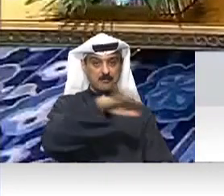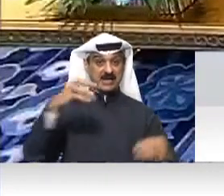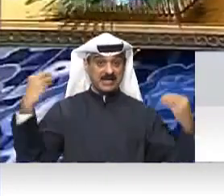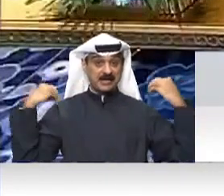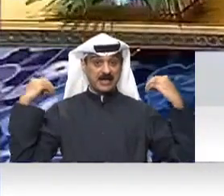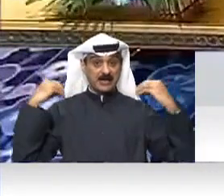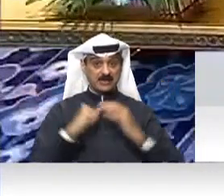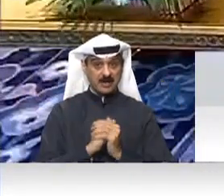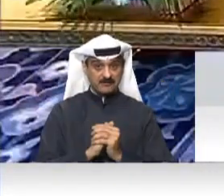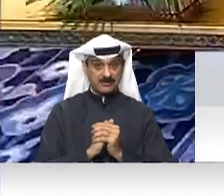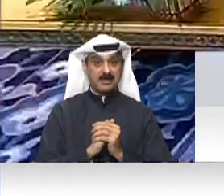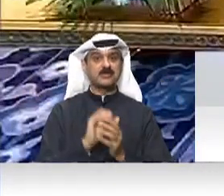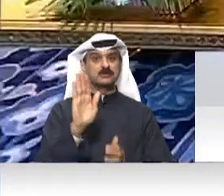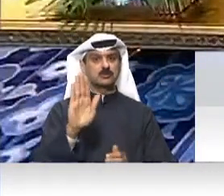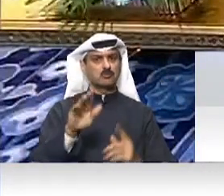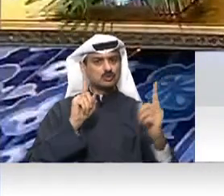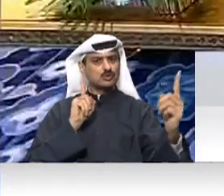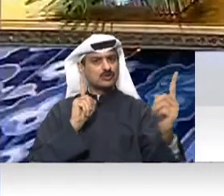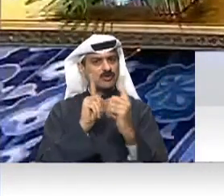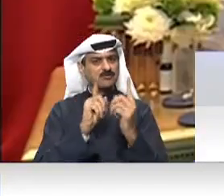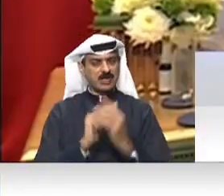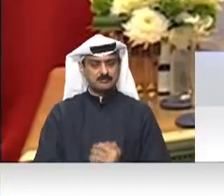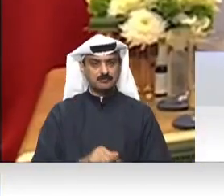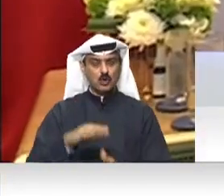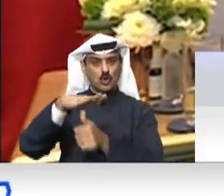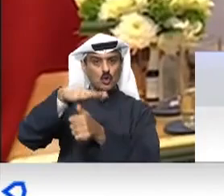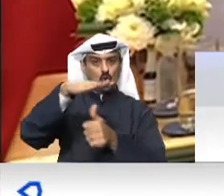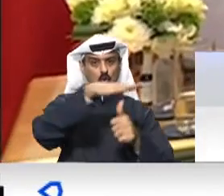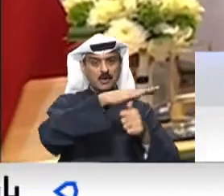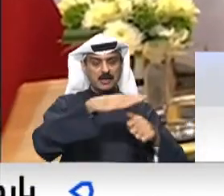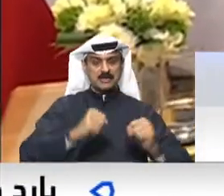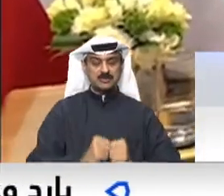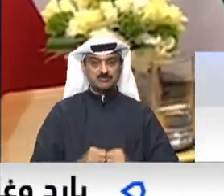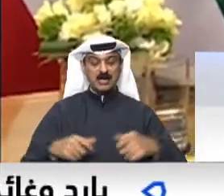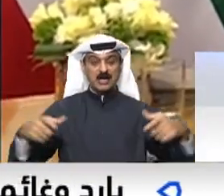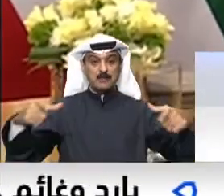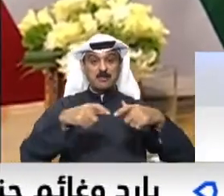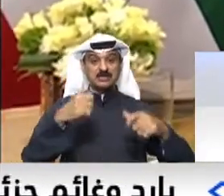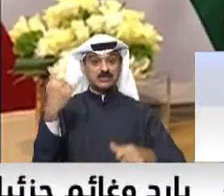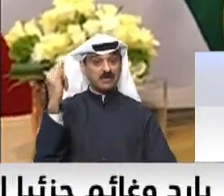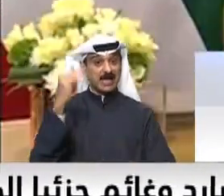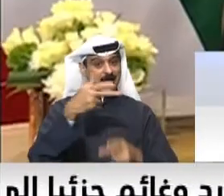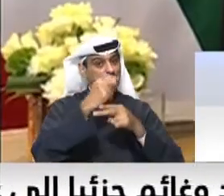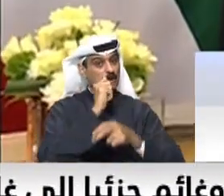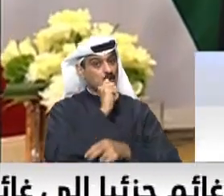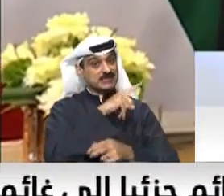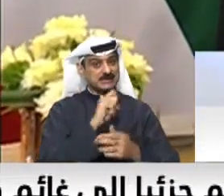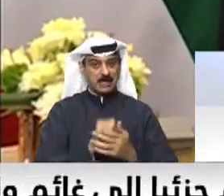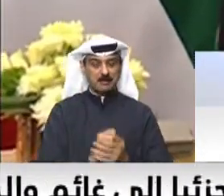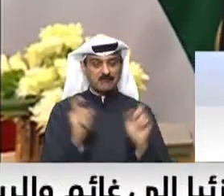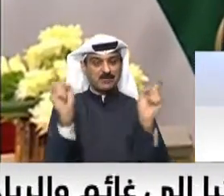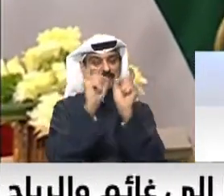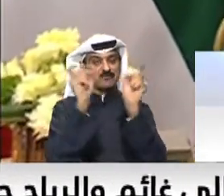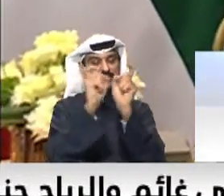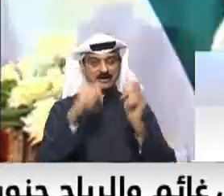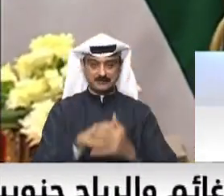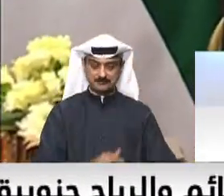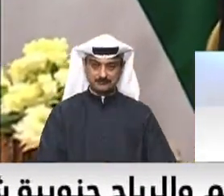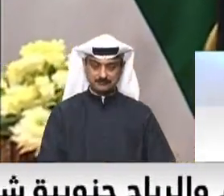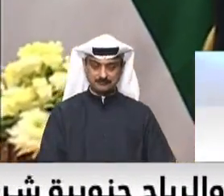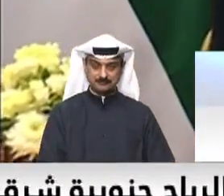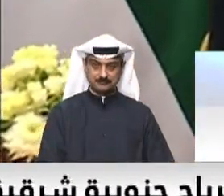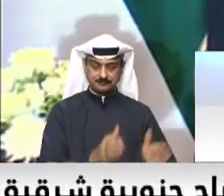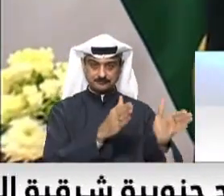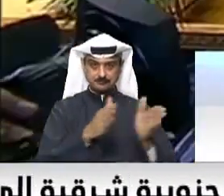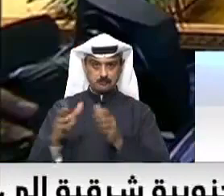بالتكليف فيصل اليتيم، ورئيسي مجلس إدارة الناديين المتنافسين على كأس سموه حفظه الله.